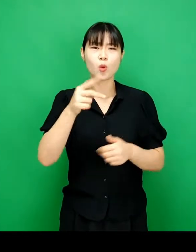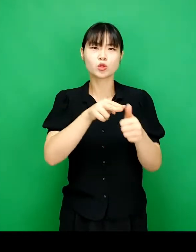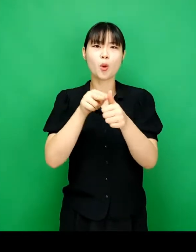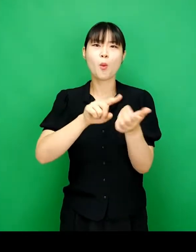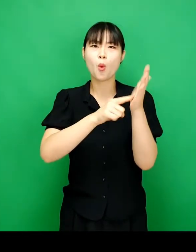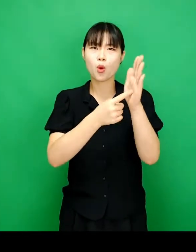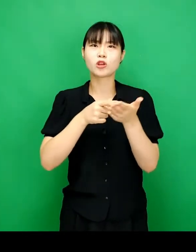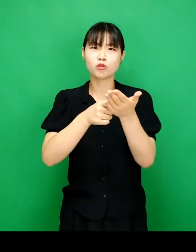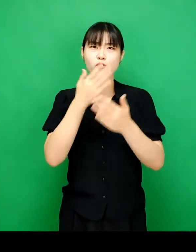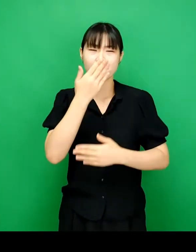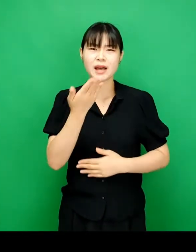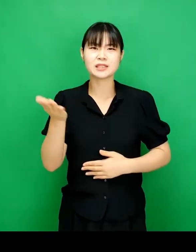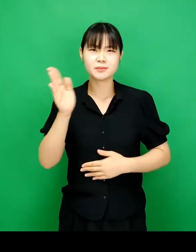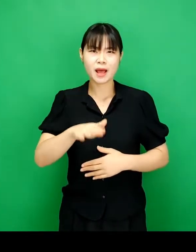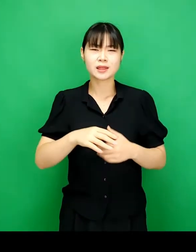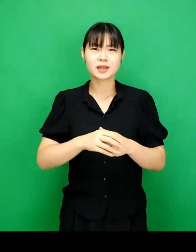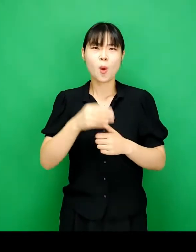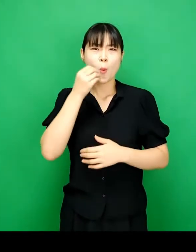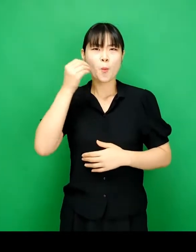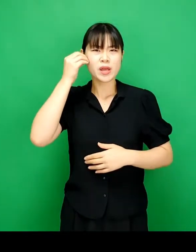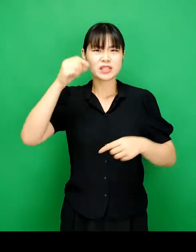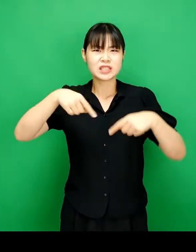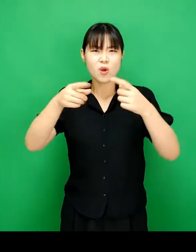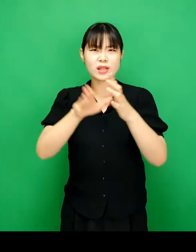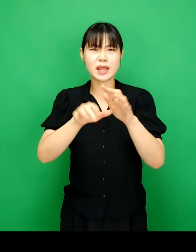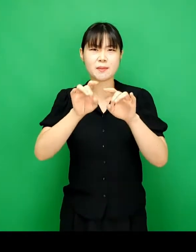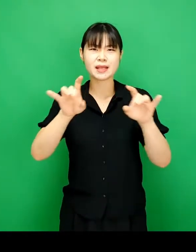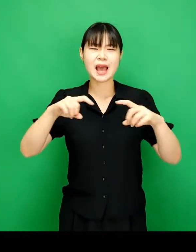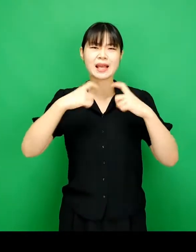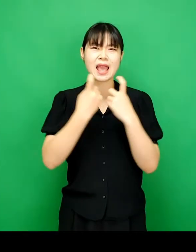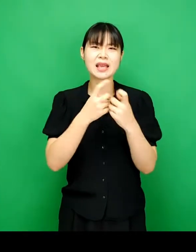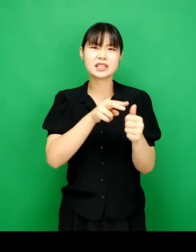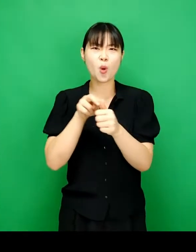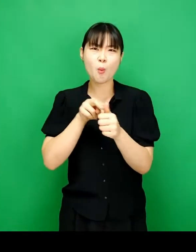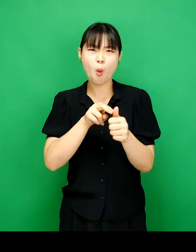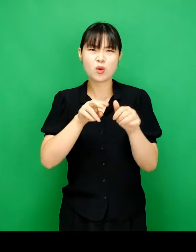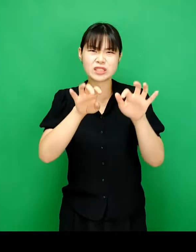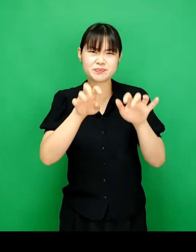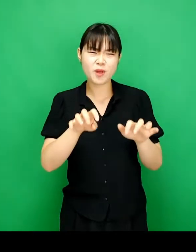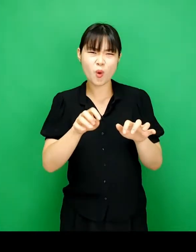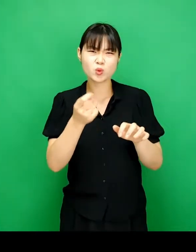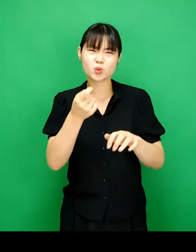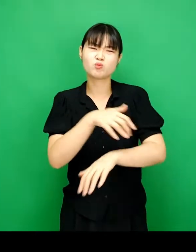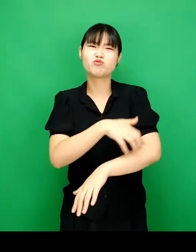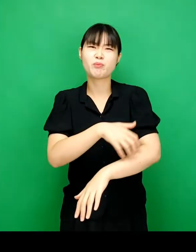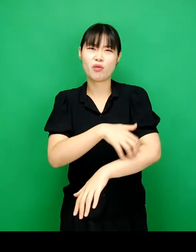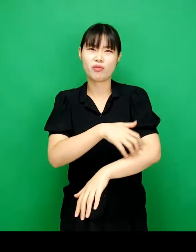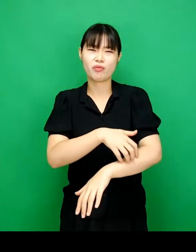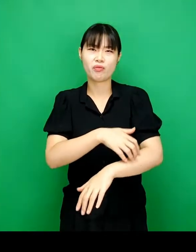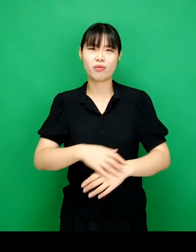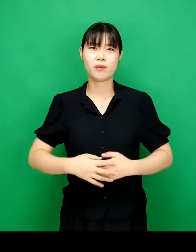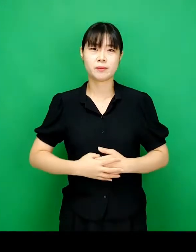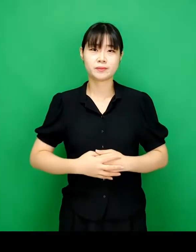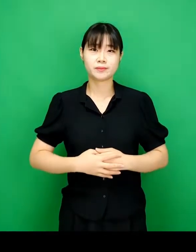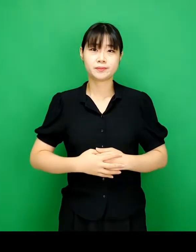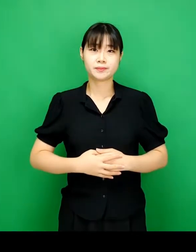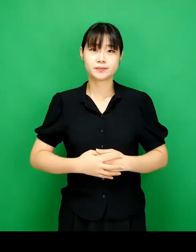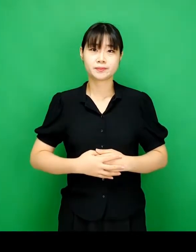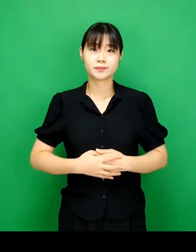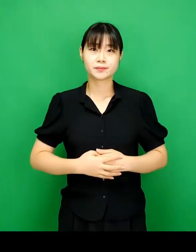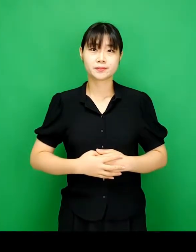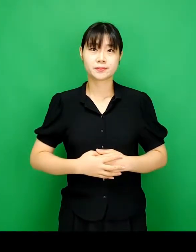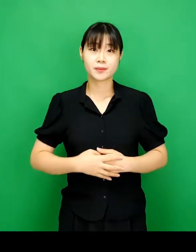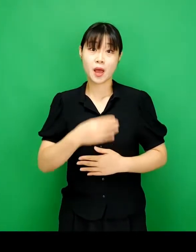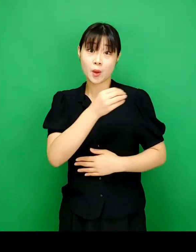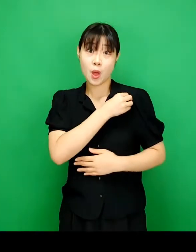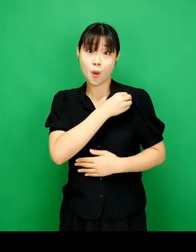비회원도 정보공개를 청구할 수 있지만 사이트에 들어올 때마다 매번 개인정보 등을 입력해야 해 번거롭습니다.